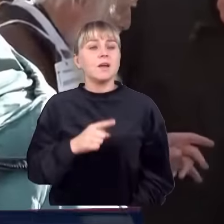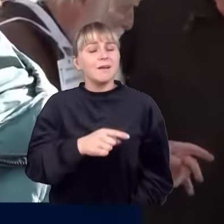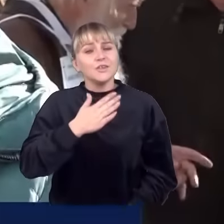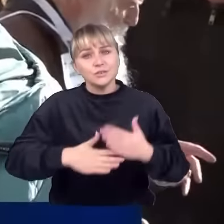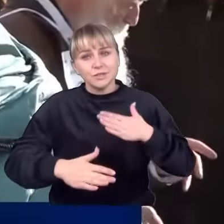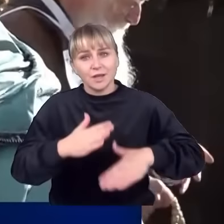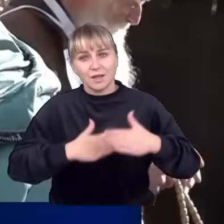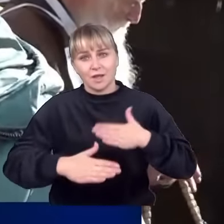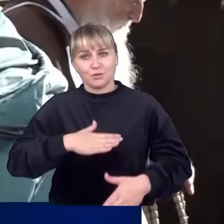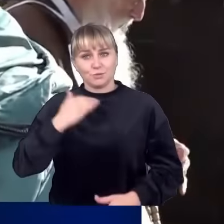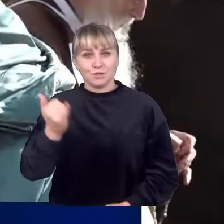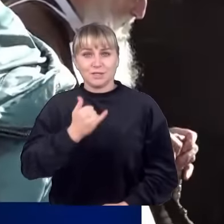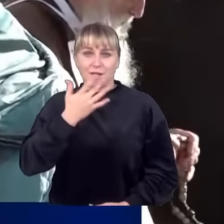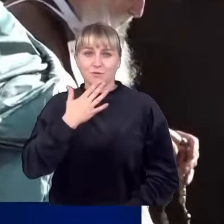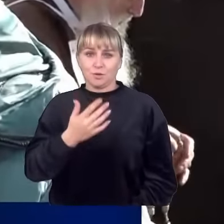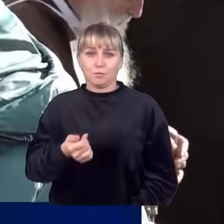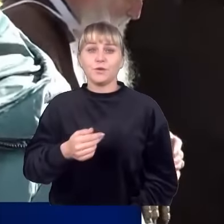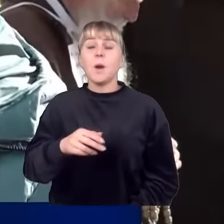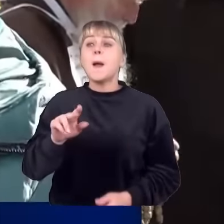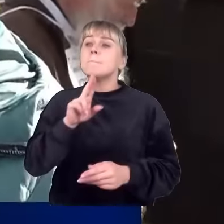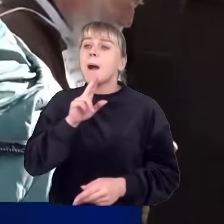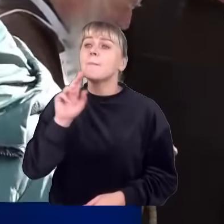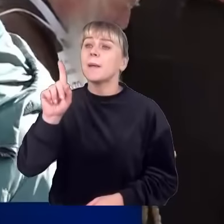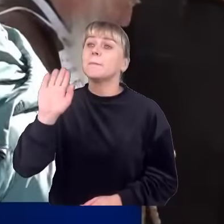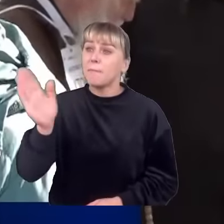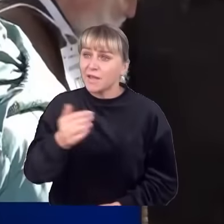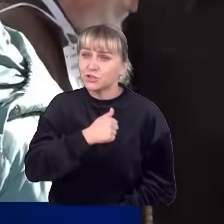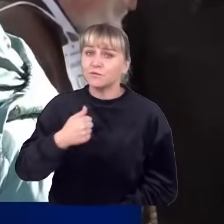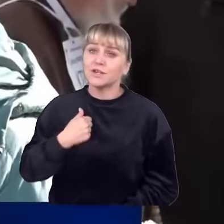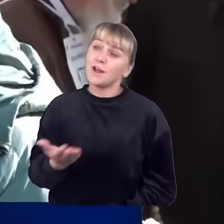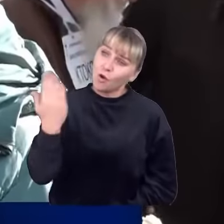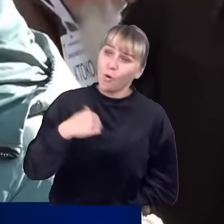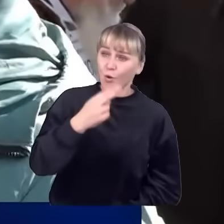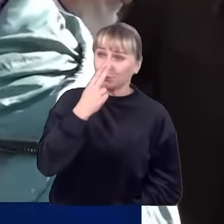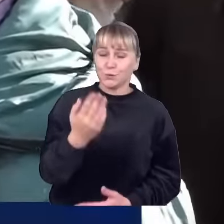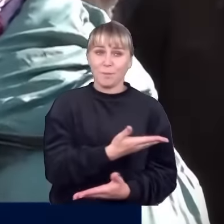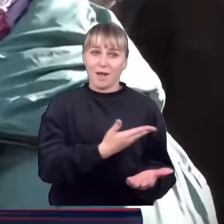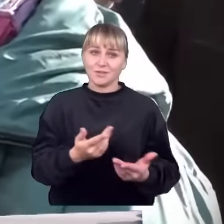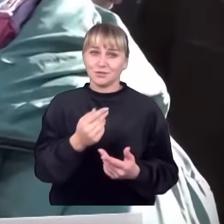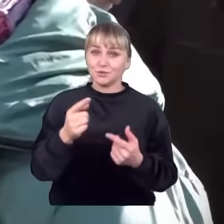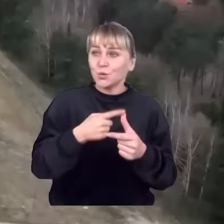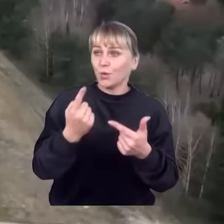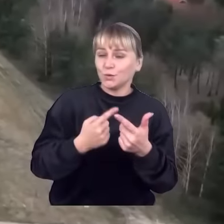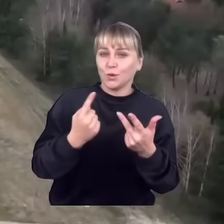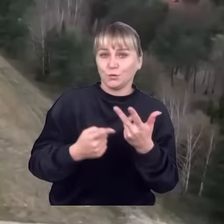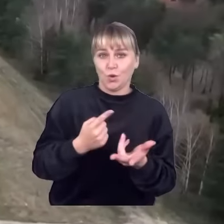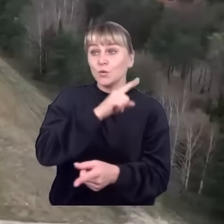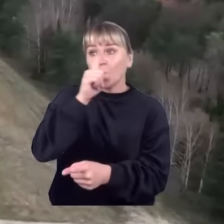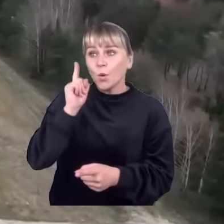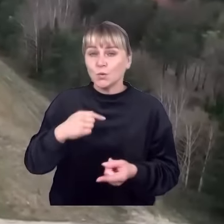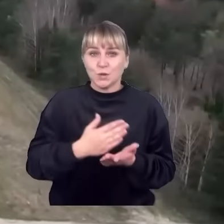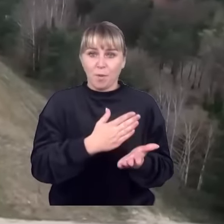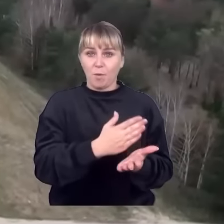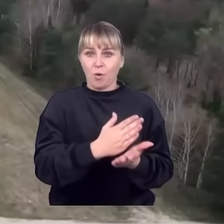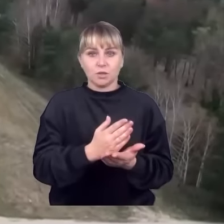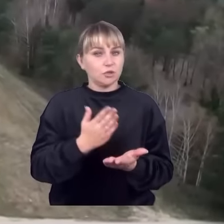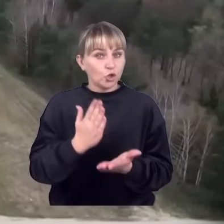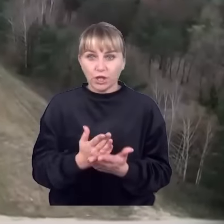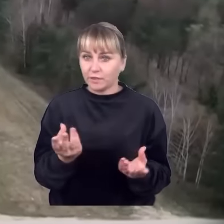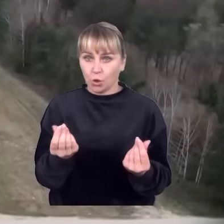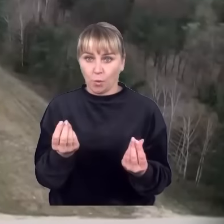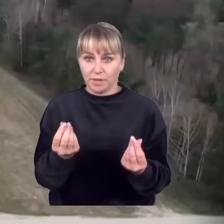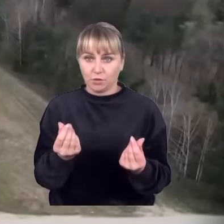Mamuś, będziesz w Warszawie, przyjedź, bo już to jest. Ile ludzi pomogło, to nie są pieniądze tylko z funduszu.